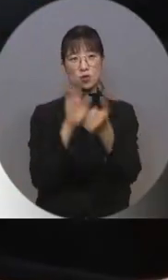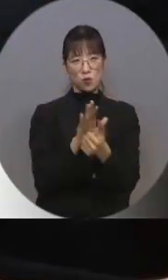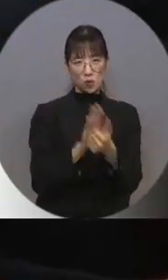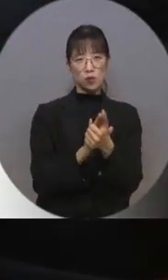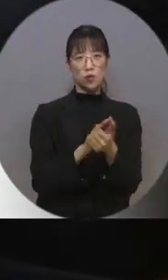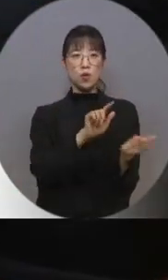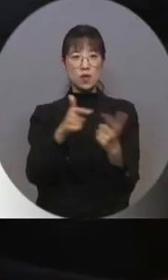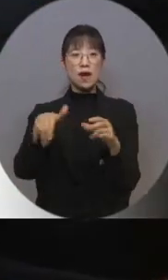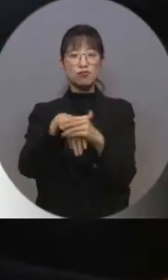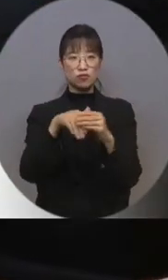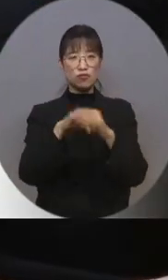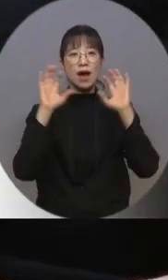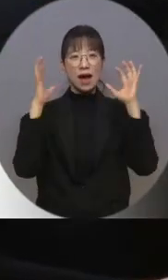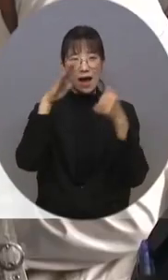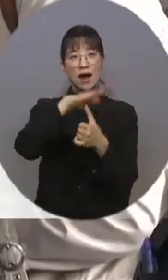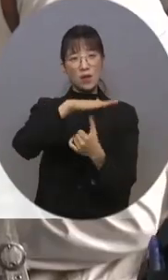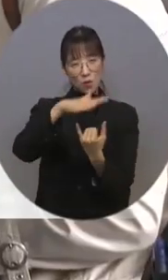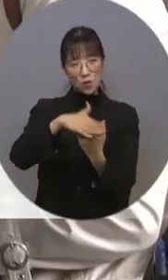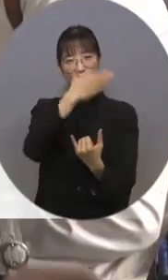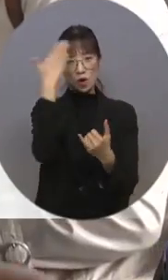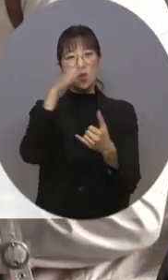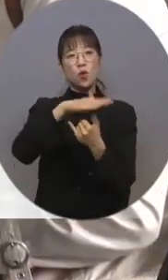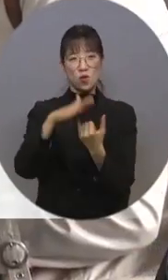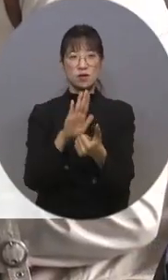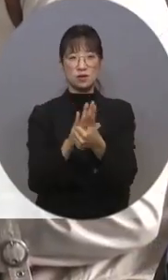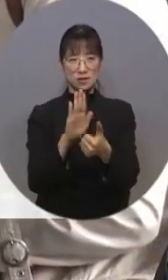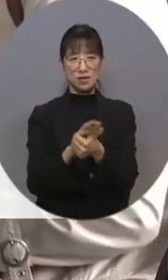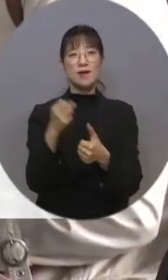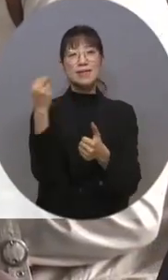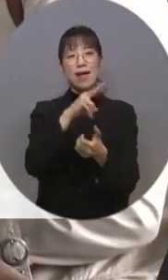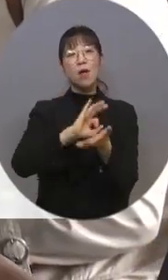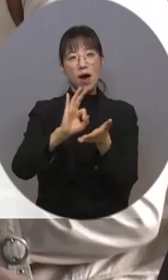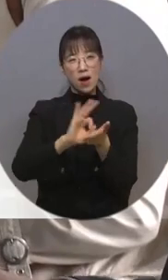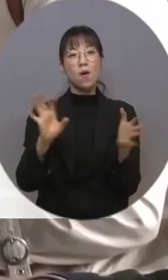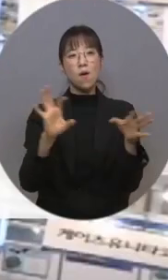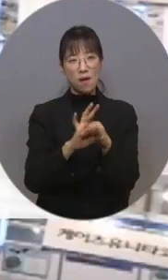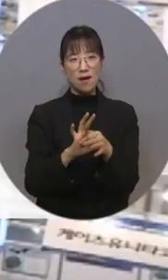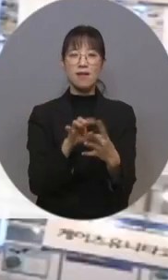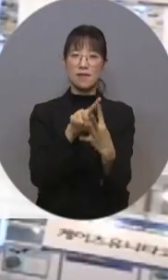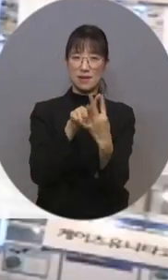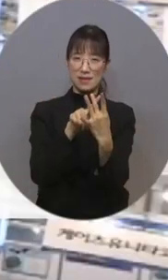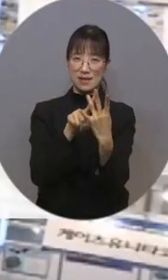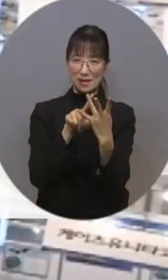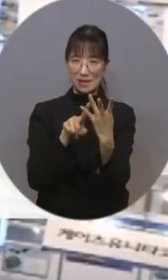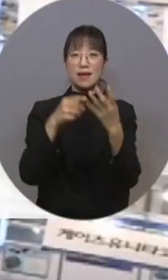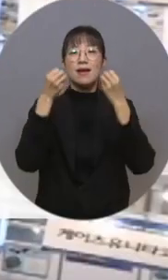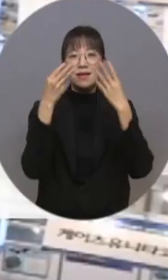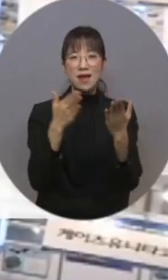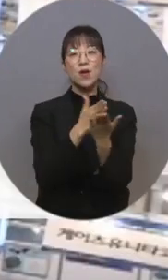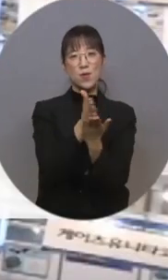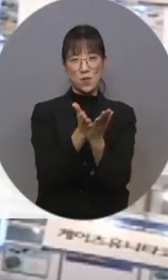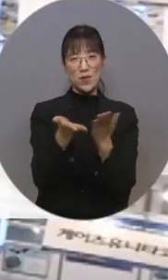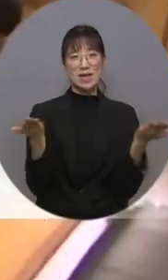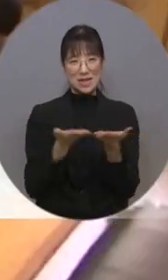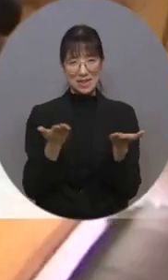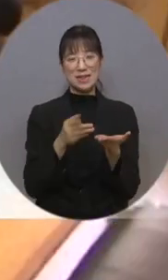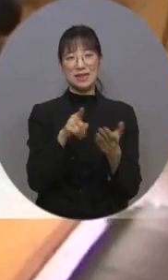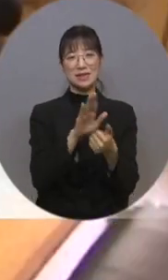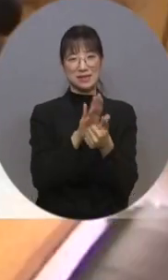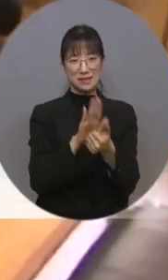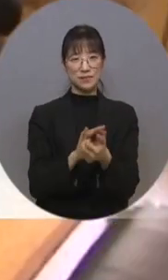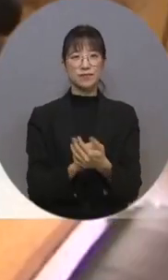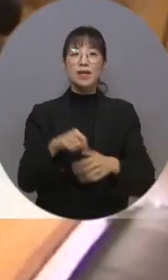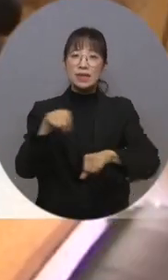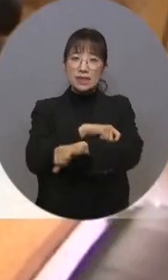다문화 아동 청소년 지도, 재활용 등과 관련한 4종의 일자리 유형을 새롭게 개발해 지원합니다.